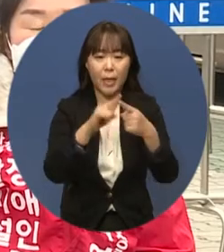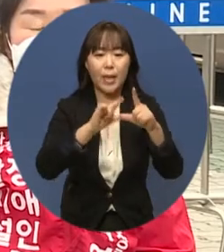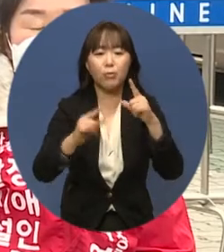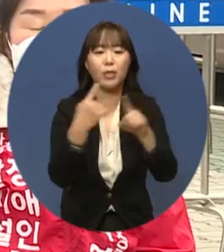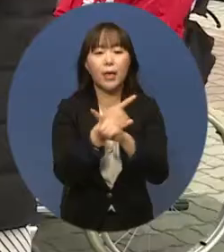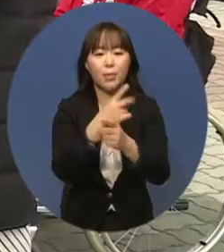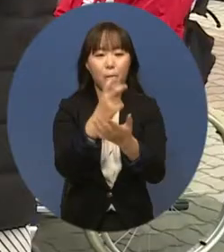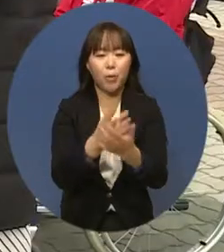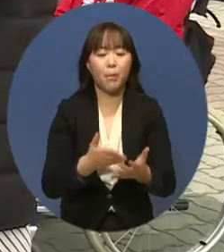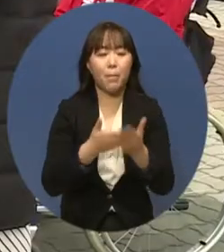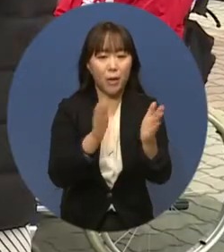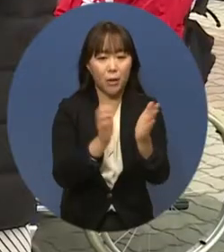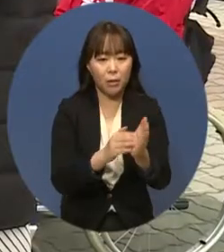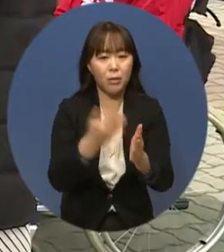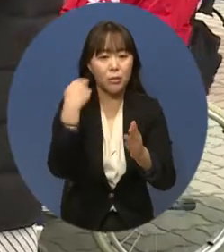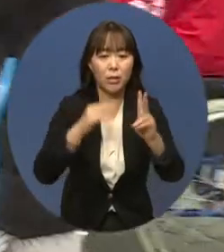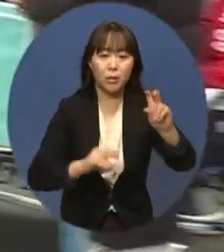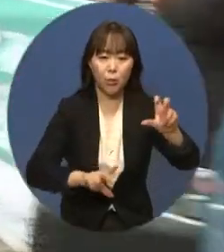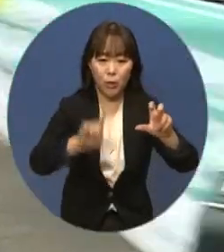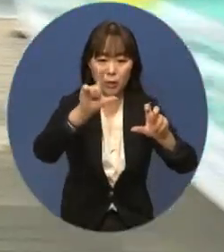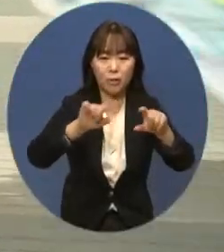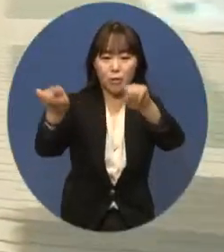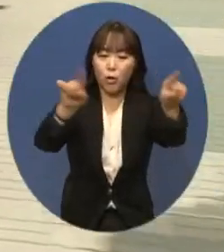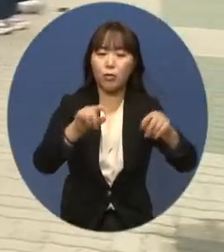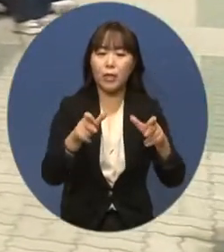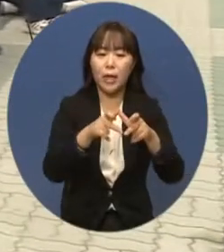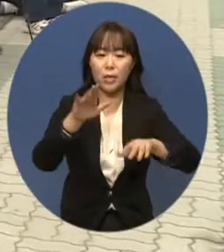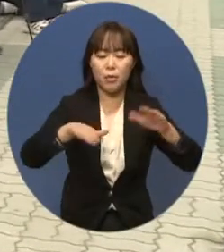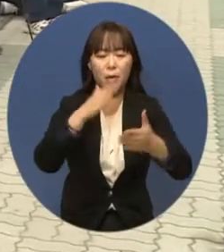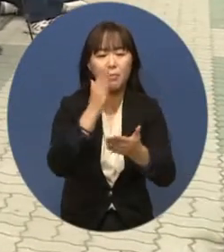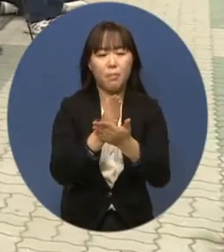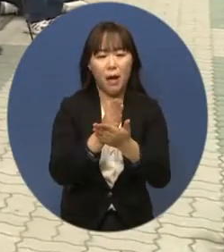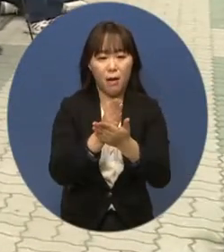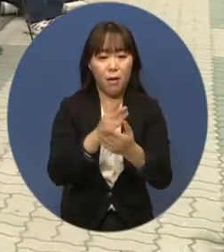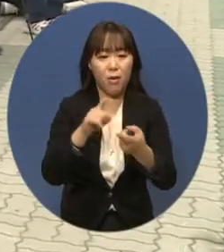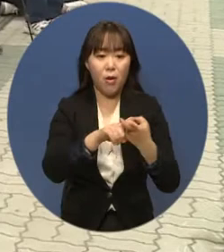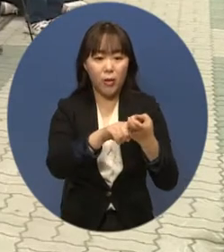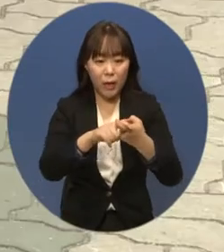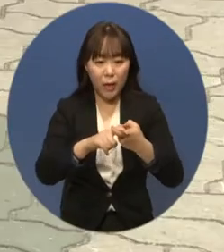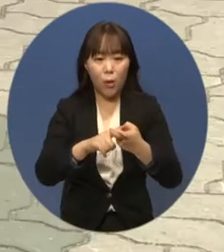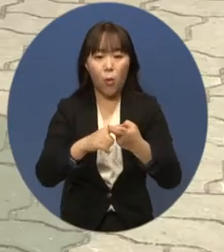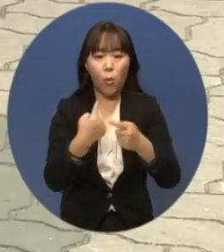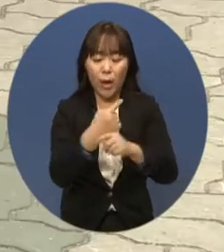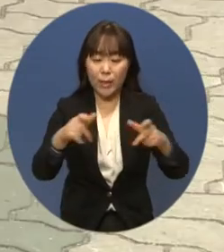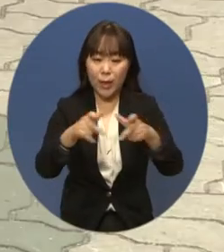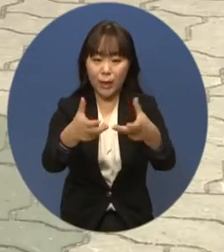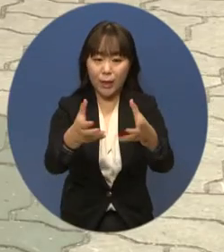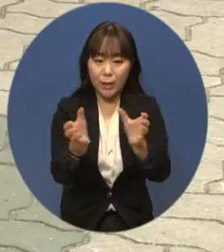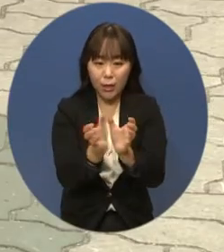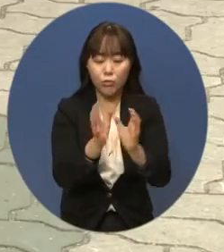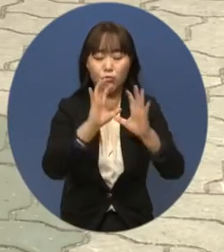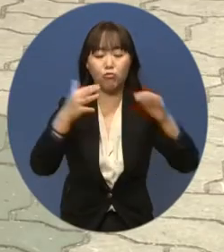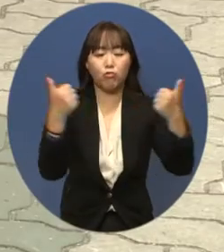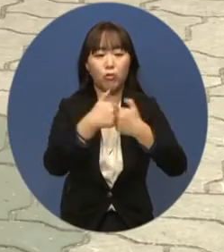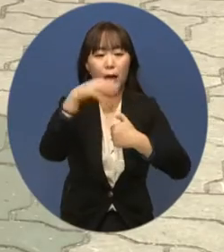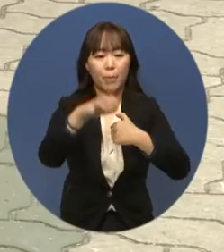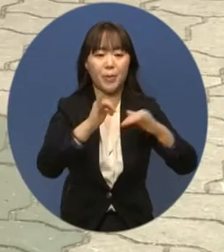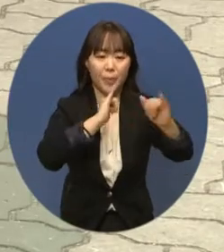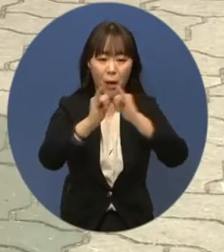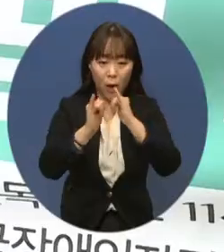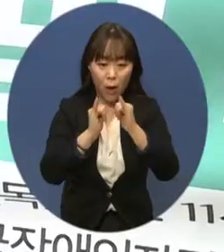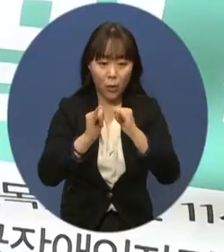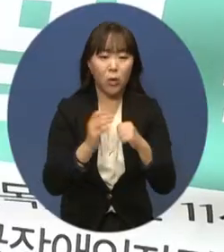발의됐습니다. 지난달 25일 전국 장애인 차별철폐연대 등 장애계 단체들은 국회 앞에서 기자회견을